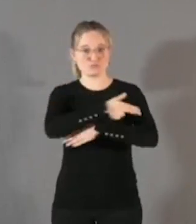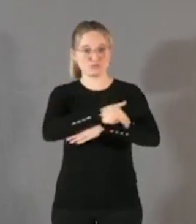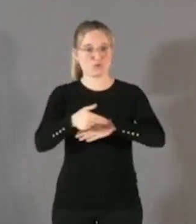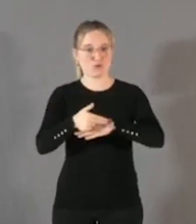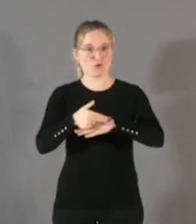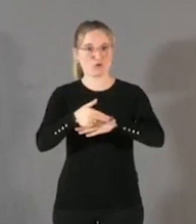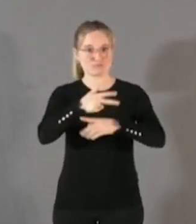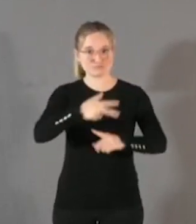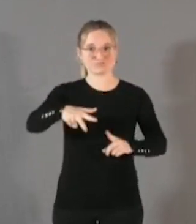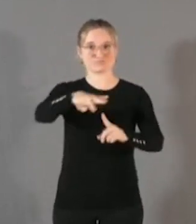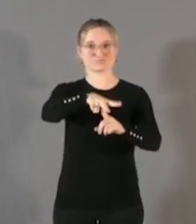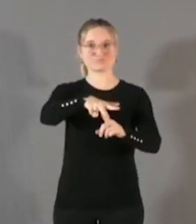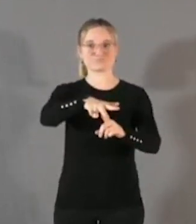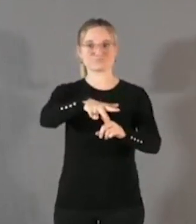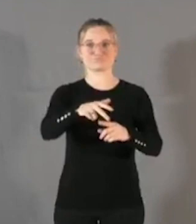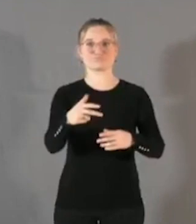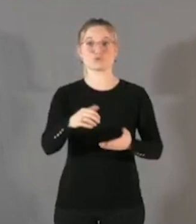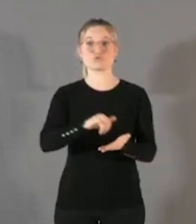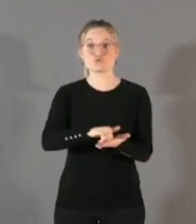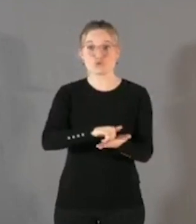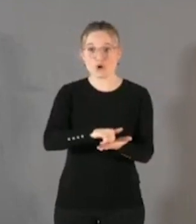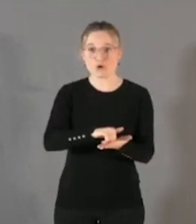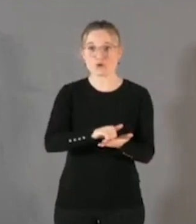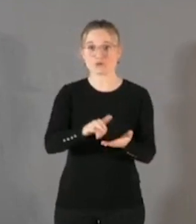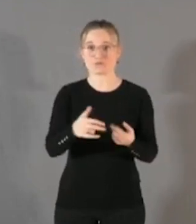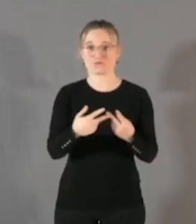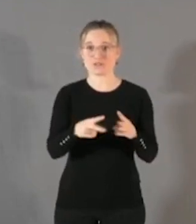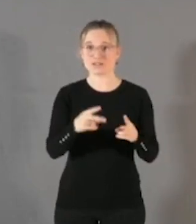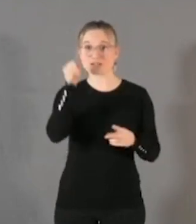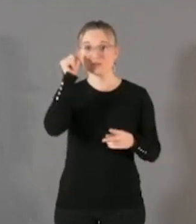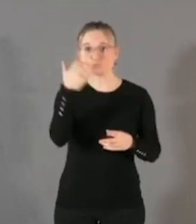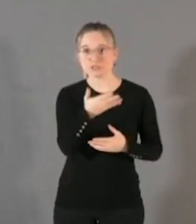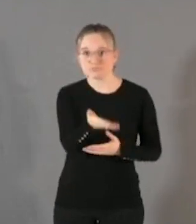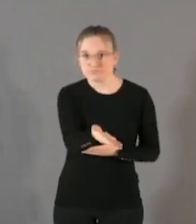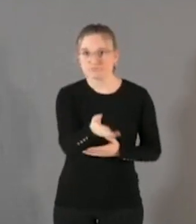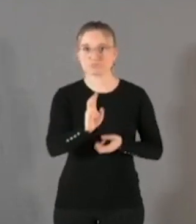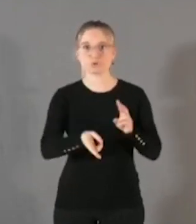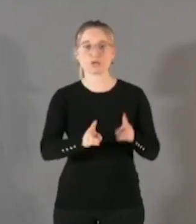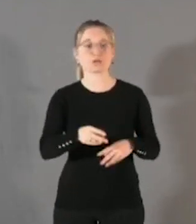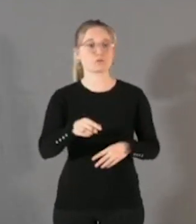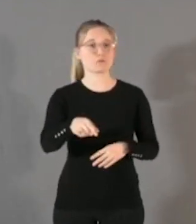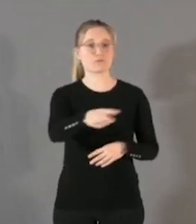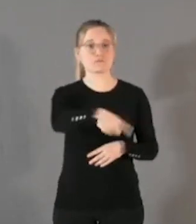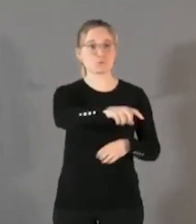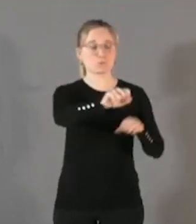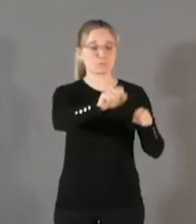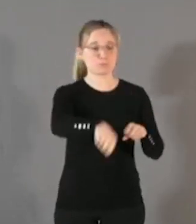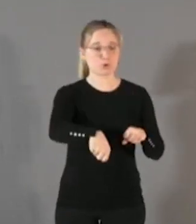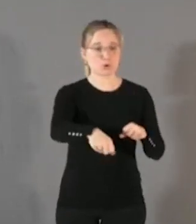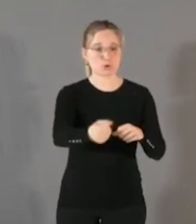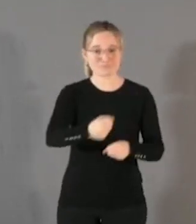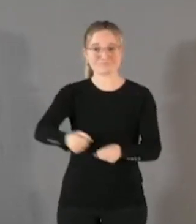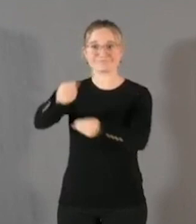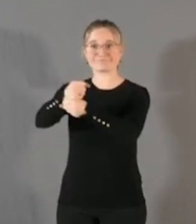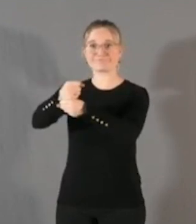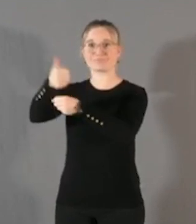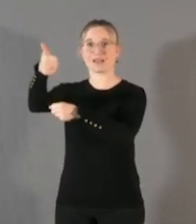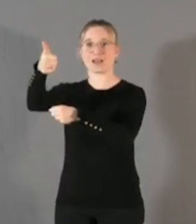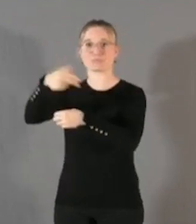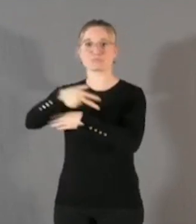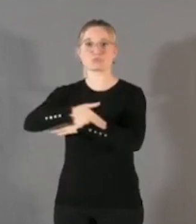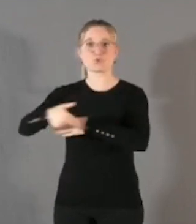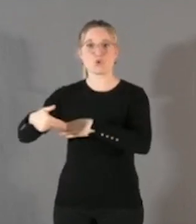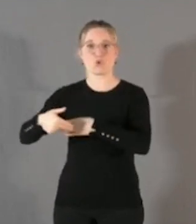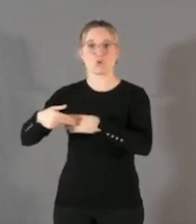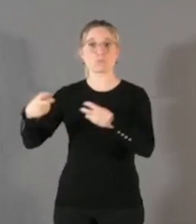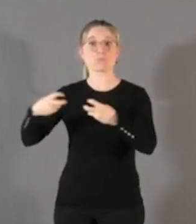un bureau à la ville de Marseille à Bruxelles. Ce serait là peut-être un exemple à suivre. Pour conclure en